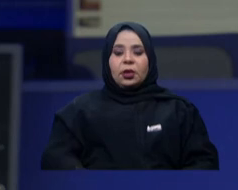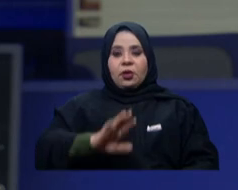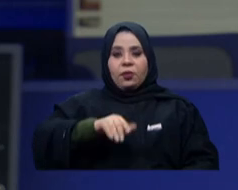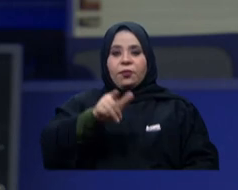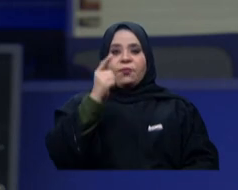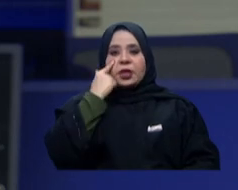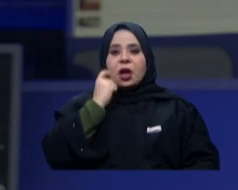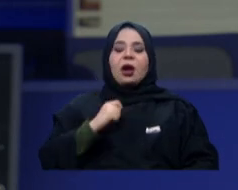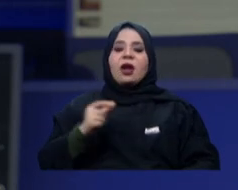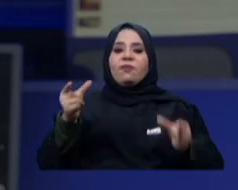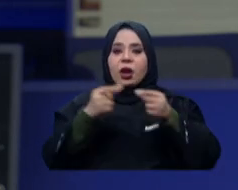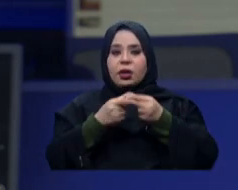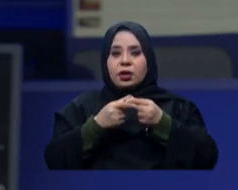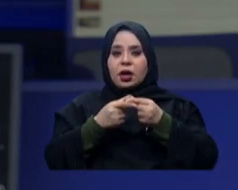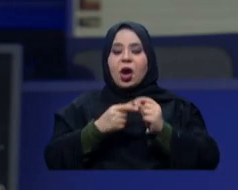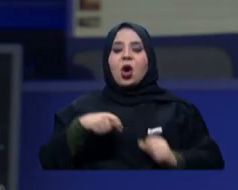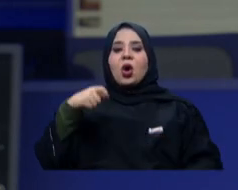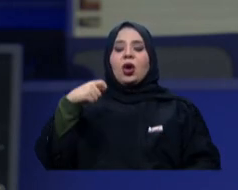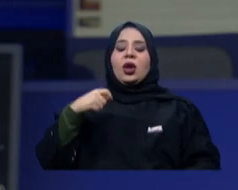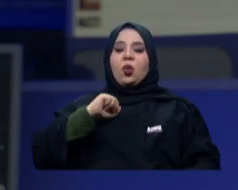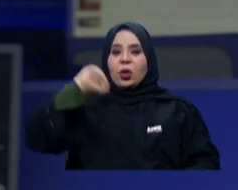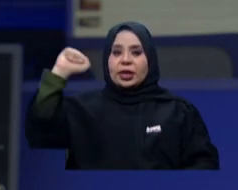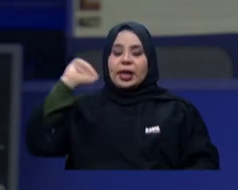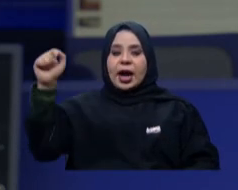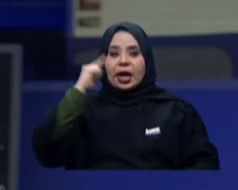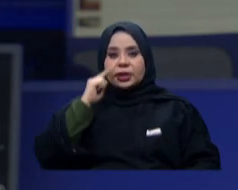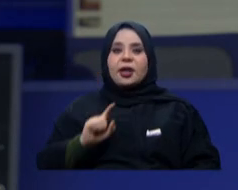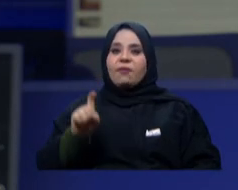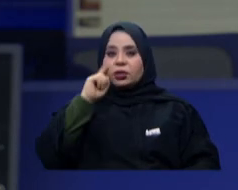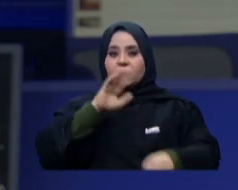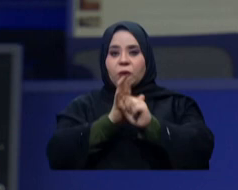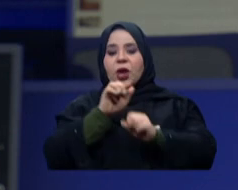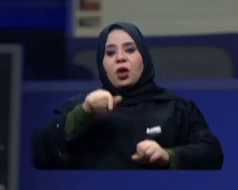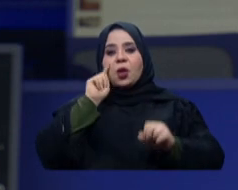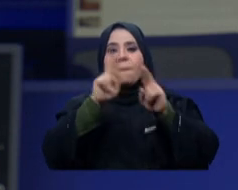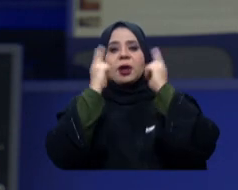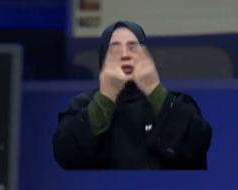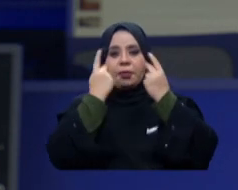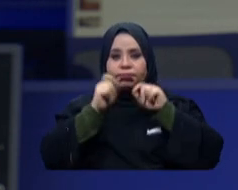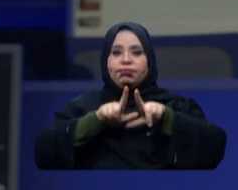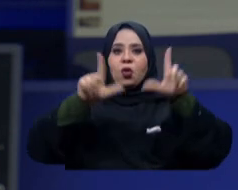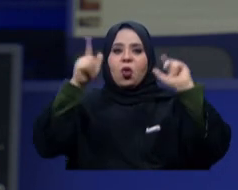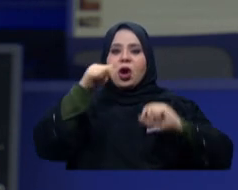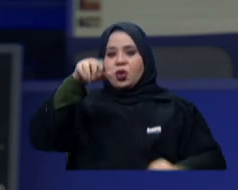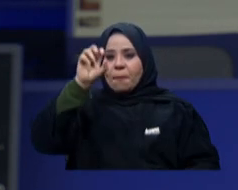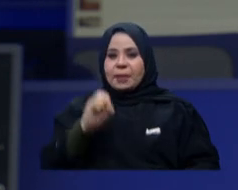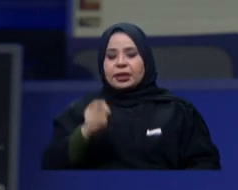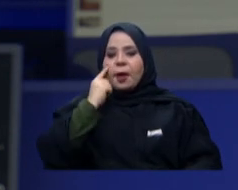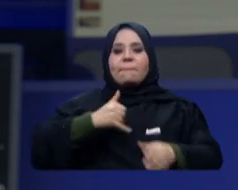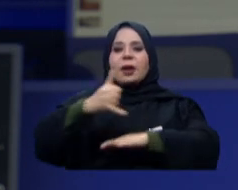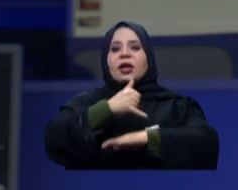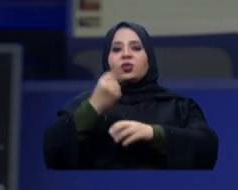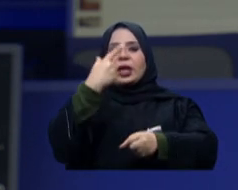عقد الفريق الوطني لمكافحة فيروس كورونا كوفيد 19 مؤتمرا صحفيا مساء اليوم في مركز ولي العهد